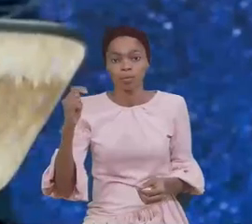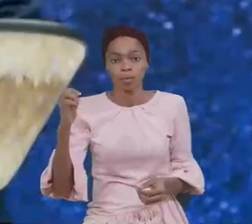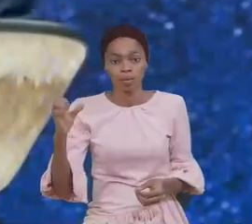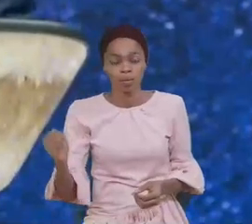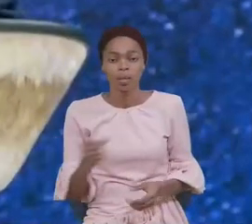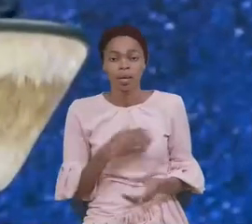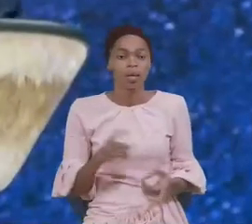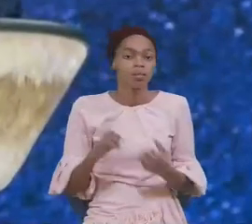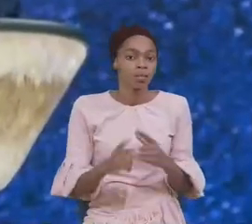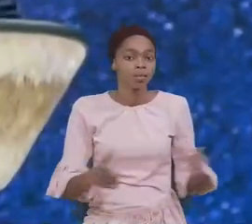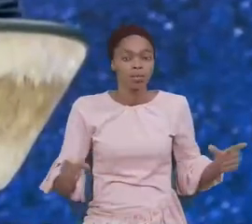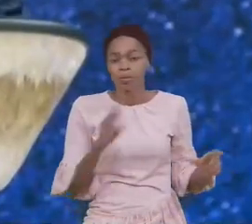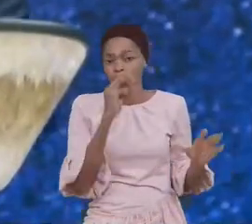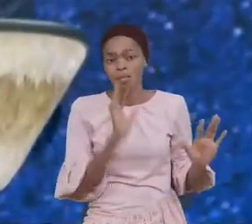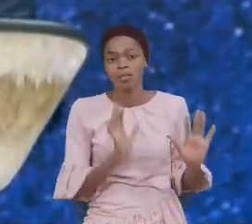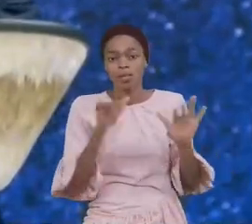couchant.